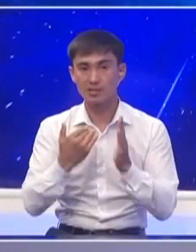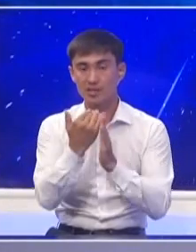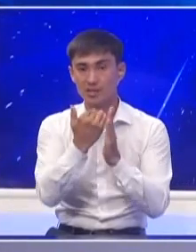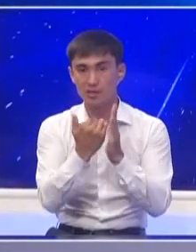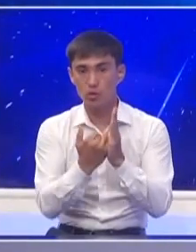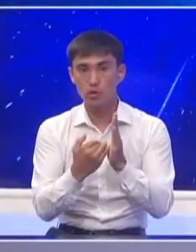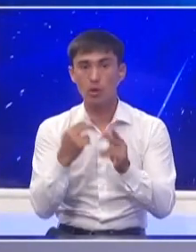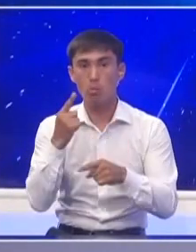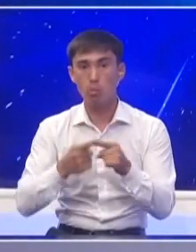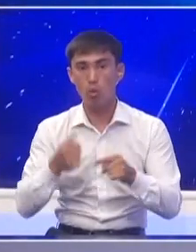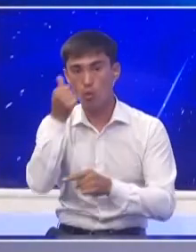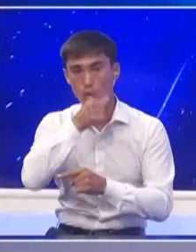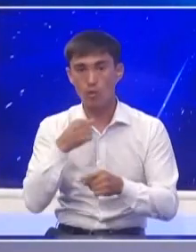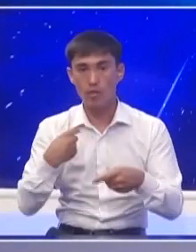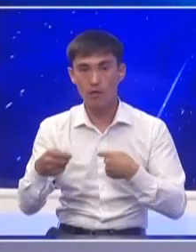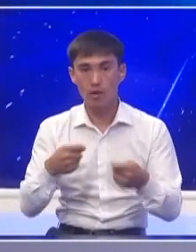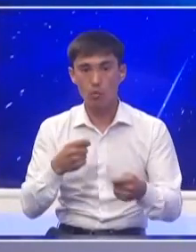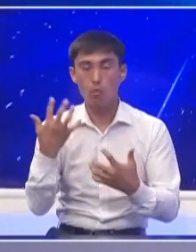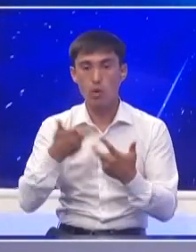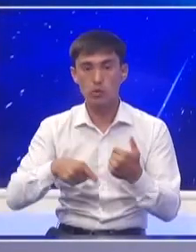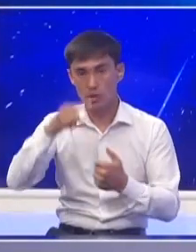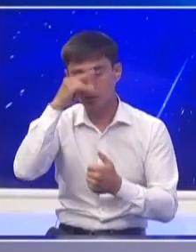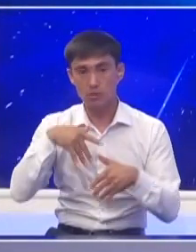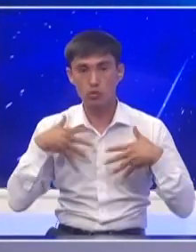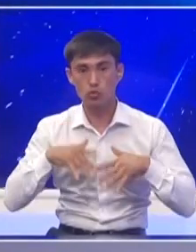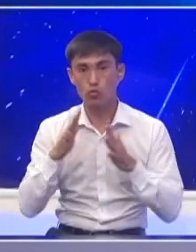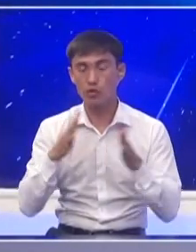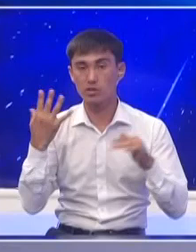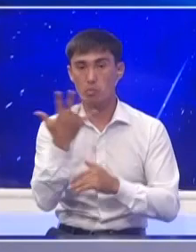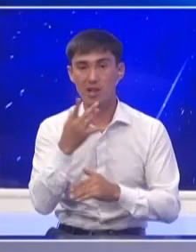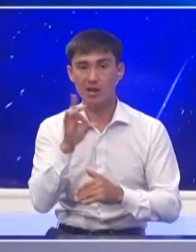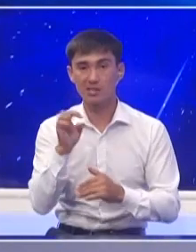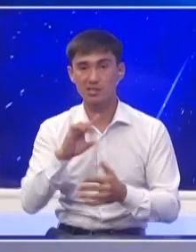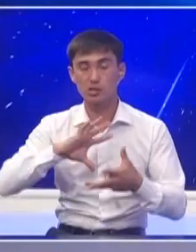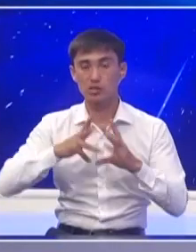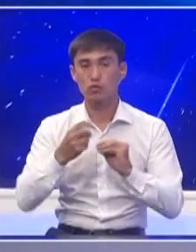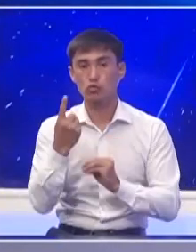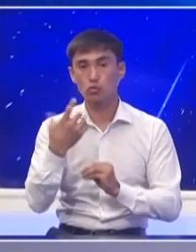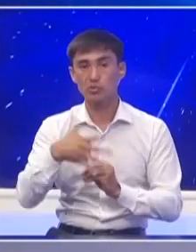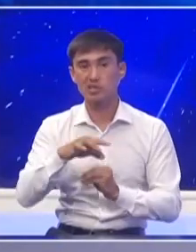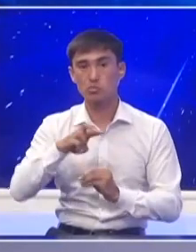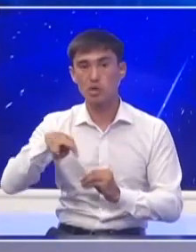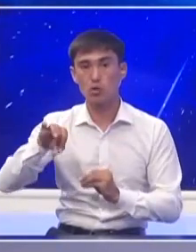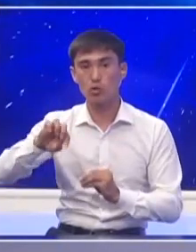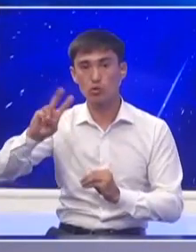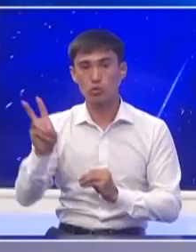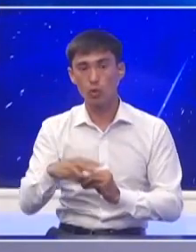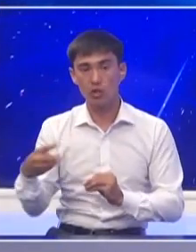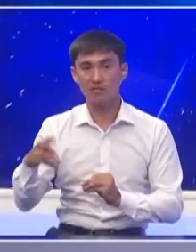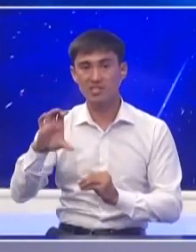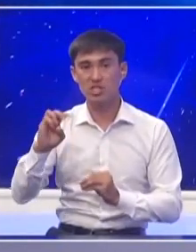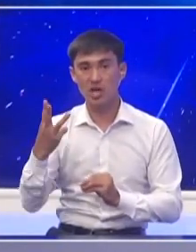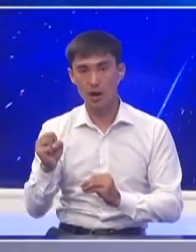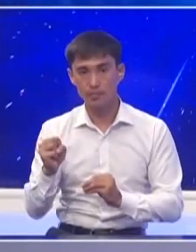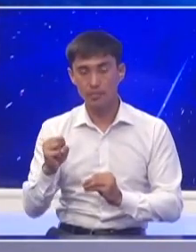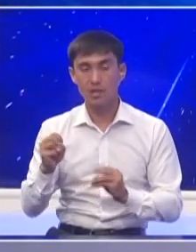статистике, только за полгода товарооборот между Казахстаном и Грузией увеличился в 5 раз и составил 150 миллионов долларов США. На встрече